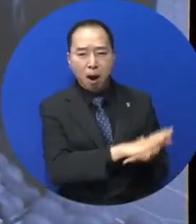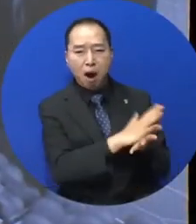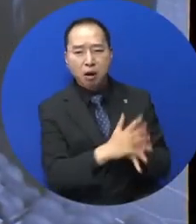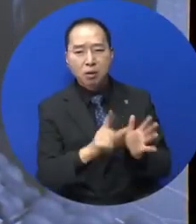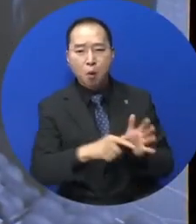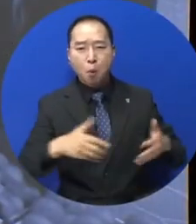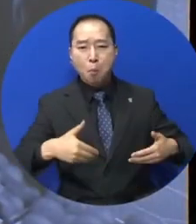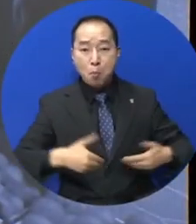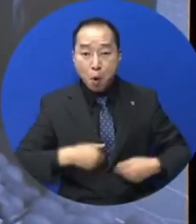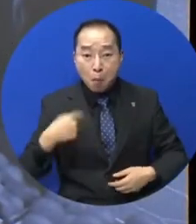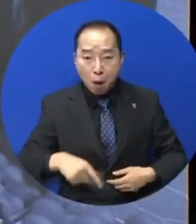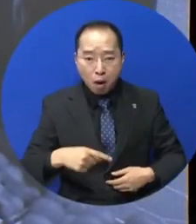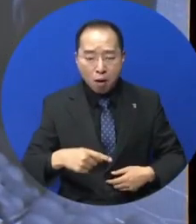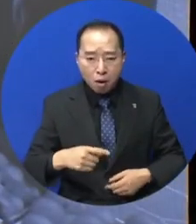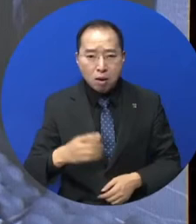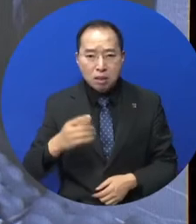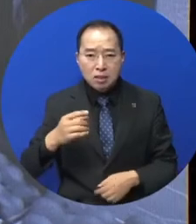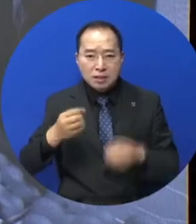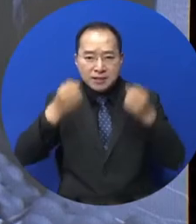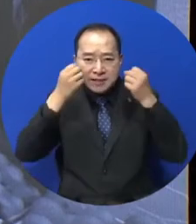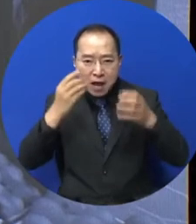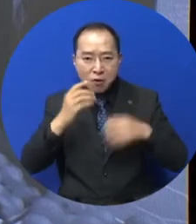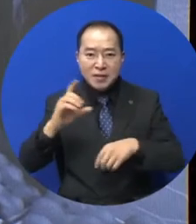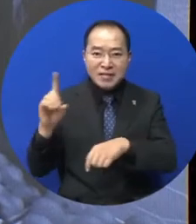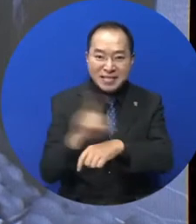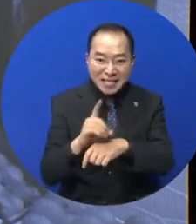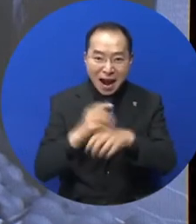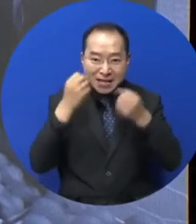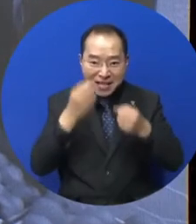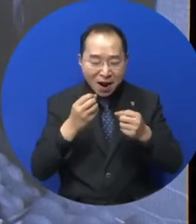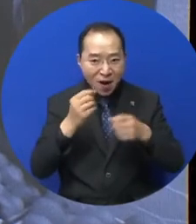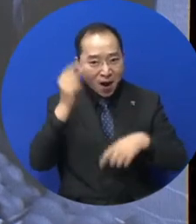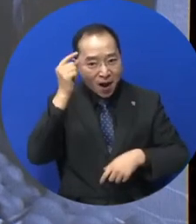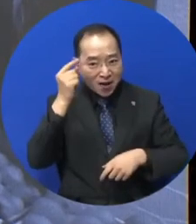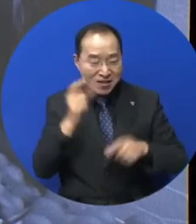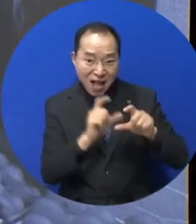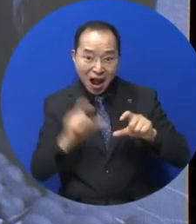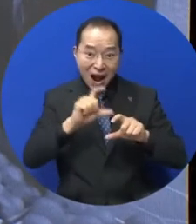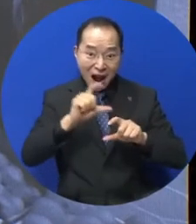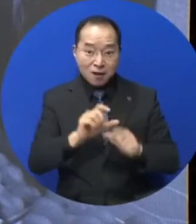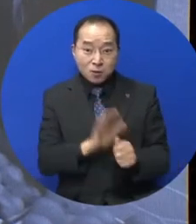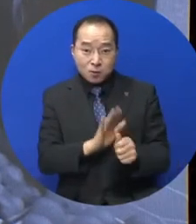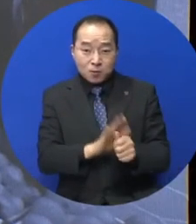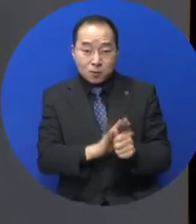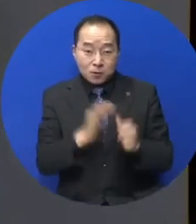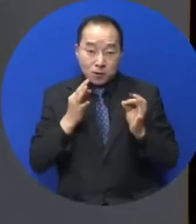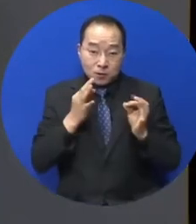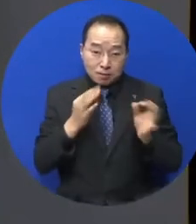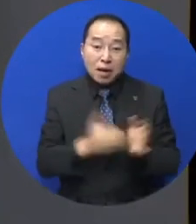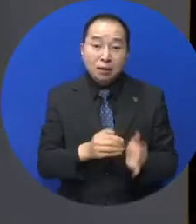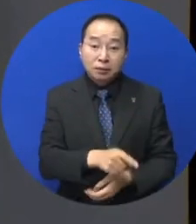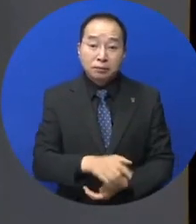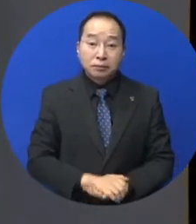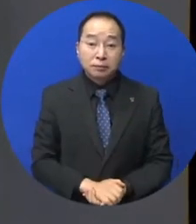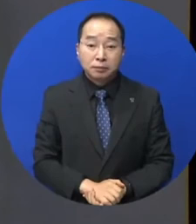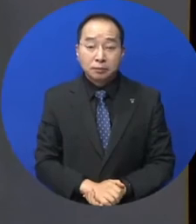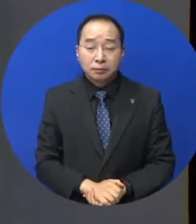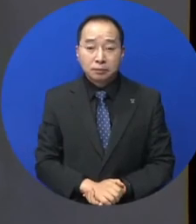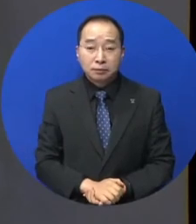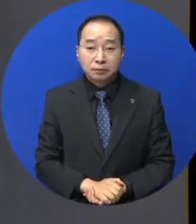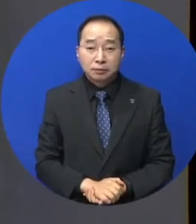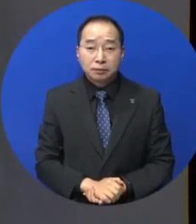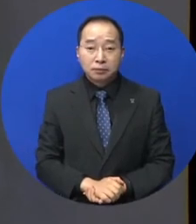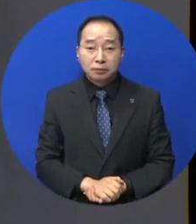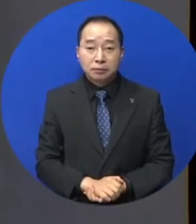꼭 필요한 스마트화와 디지털화에 도움을 드리기 위해서 참 많이 애썼습니다. 두